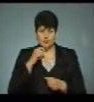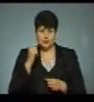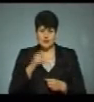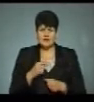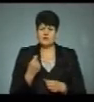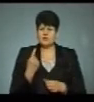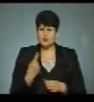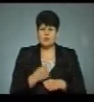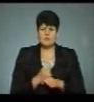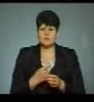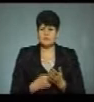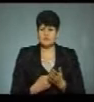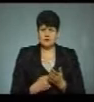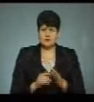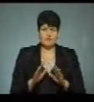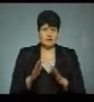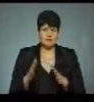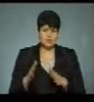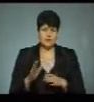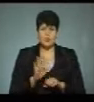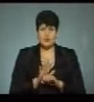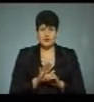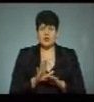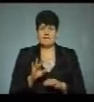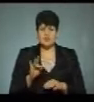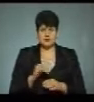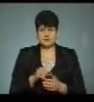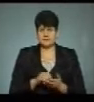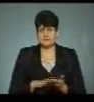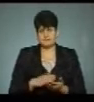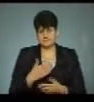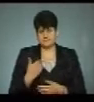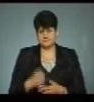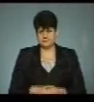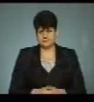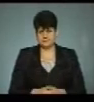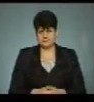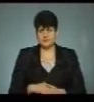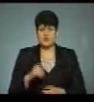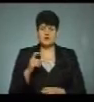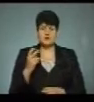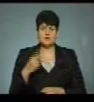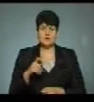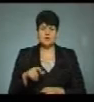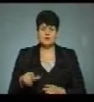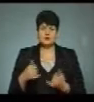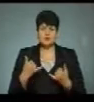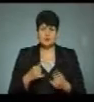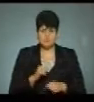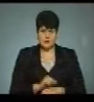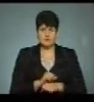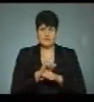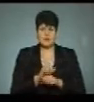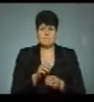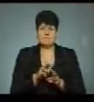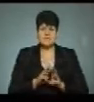жодного лабораторно підтвердженого випадку коронавірусу не зафіксували. 120 осіб сьогодні протестували під